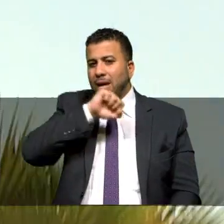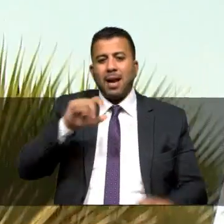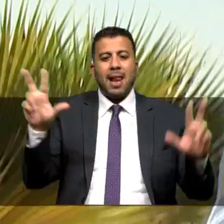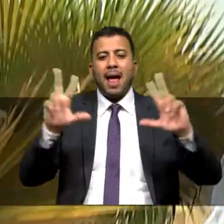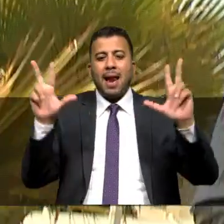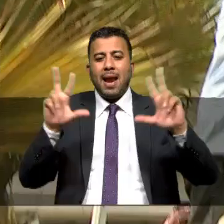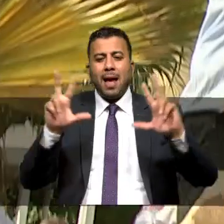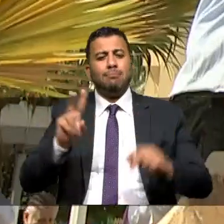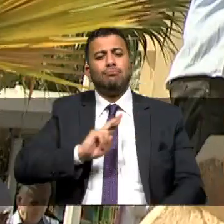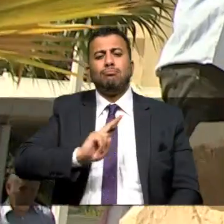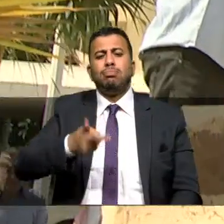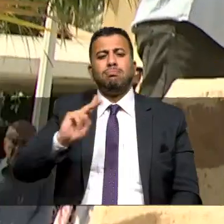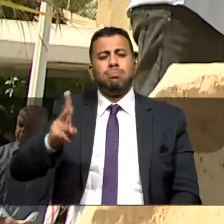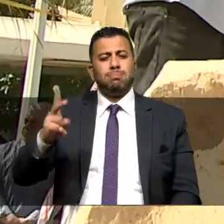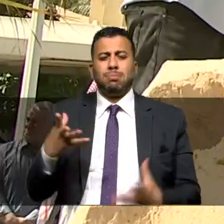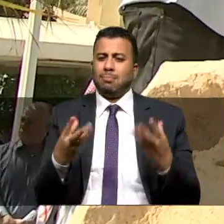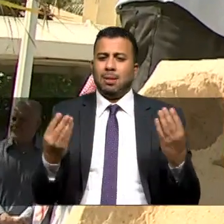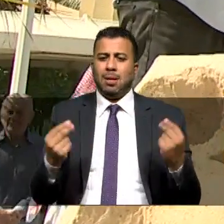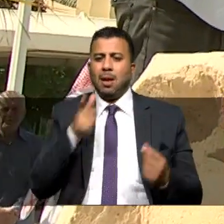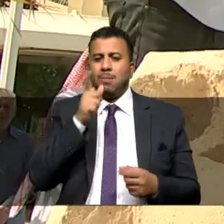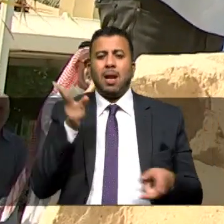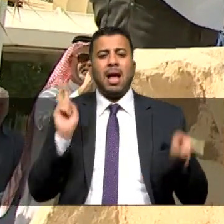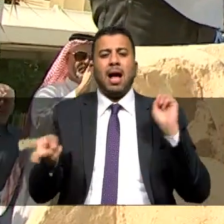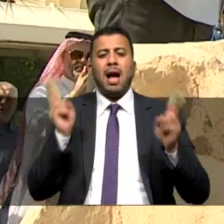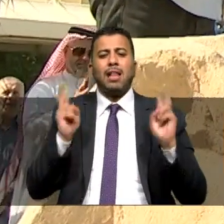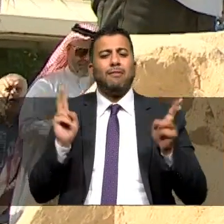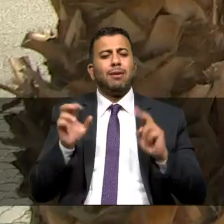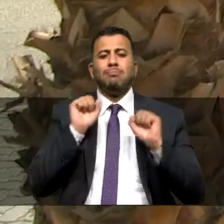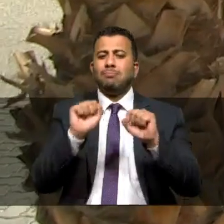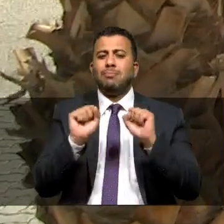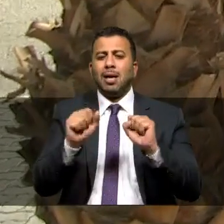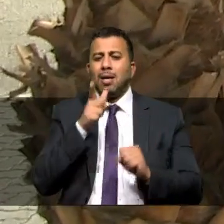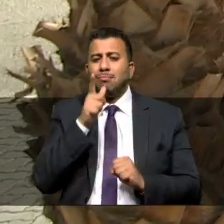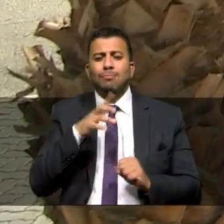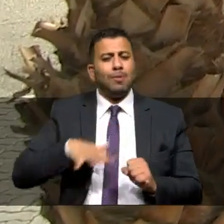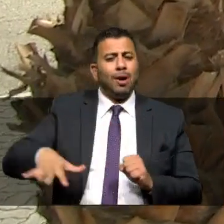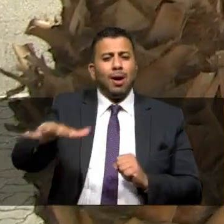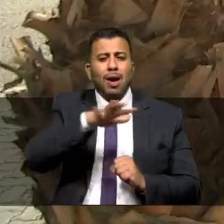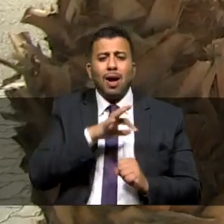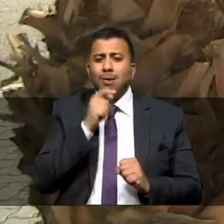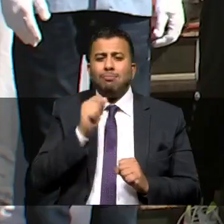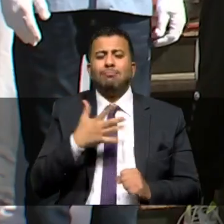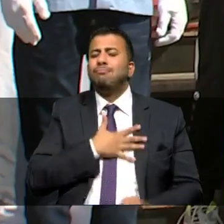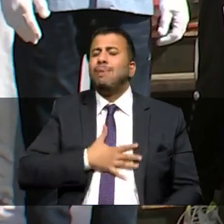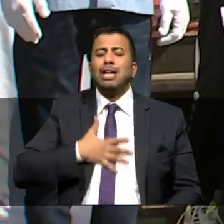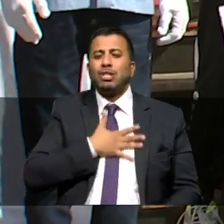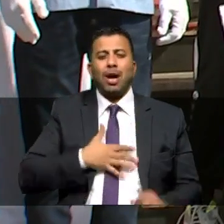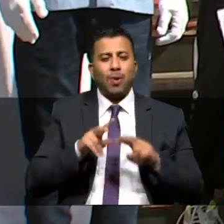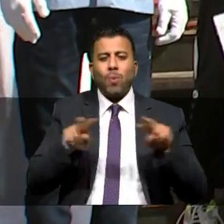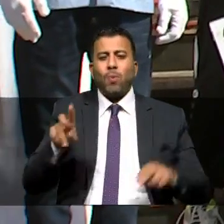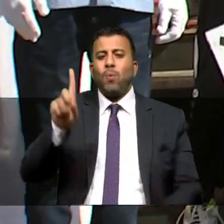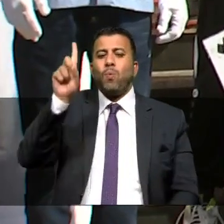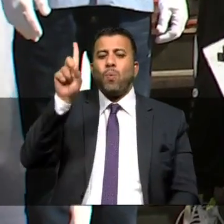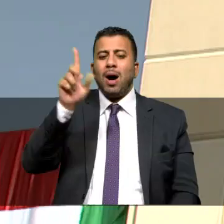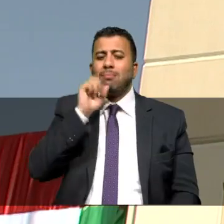للإعلام وغيرها الكثير. كل احتفل حسب طريقته التي اجتمعت في الأخير على مشاعر واحدة